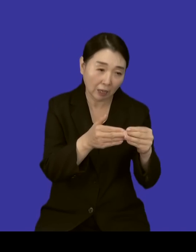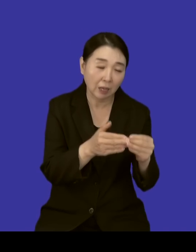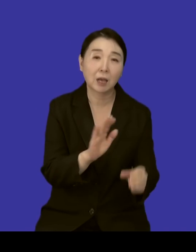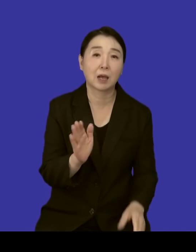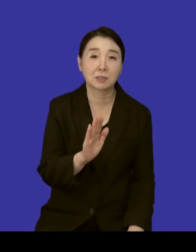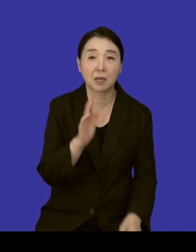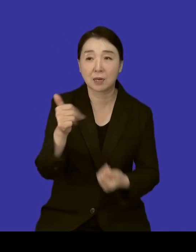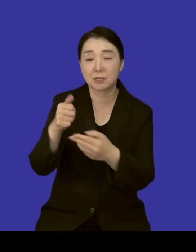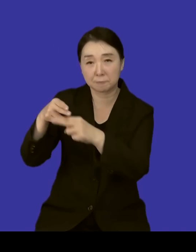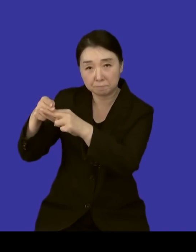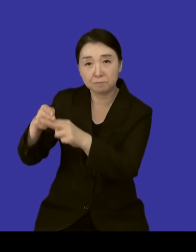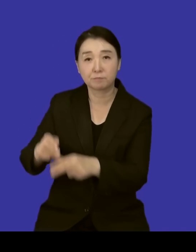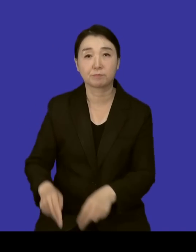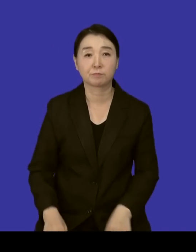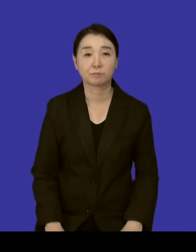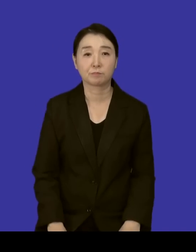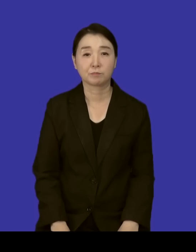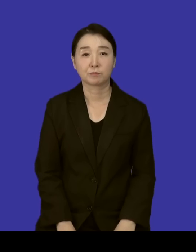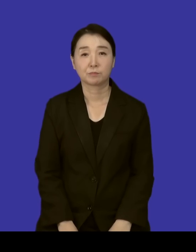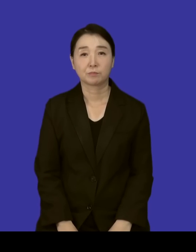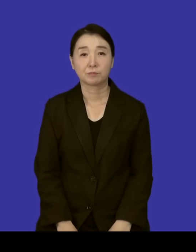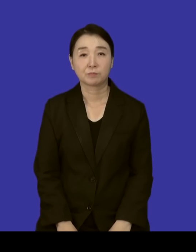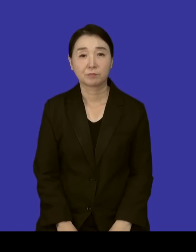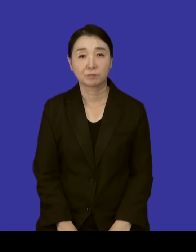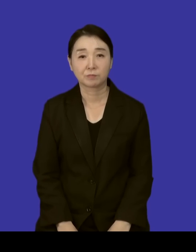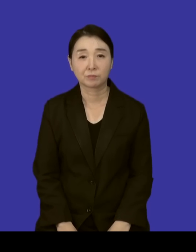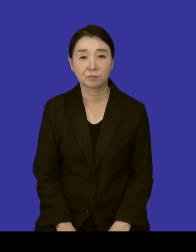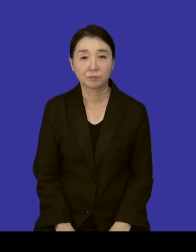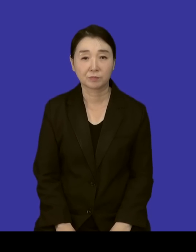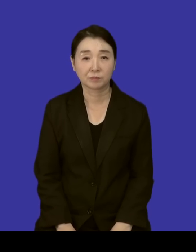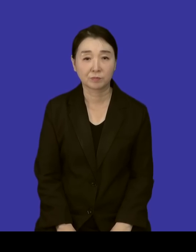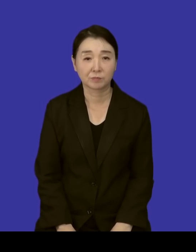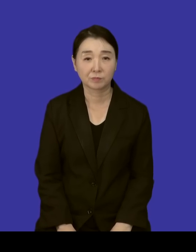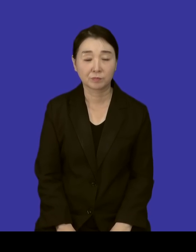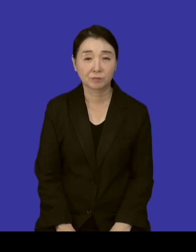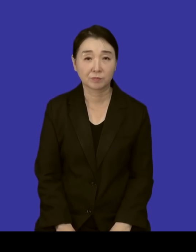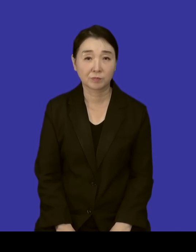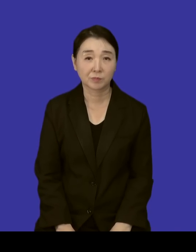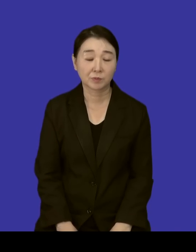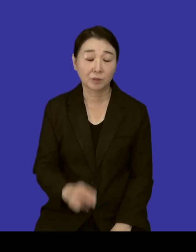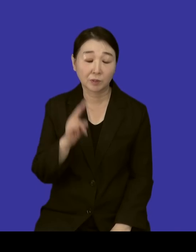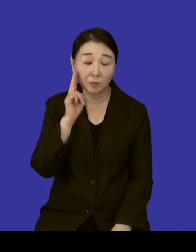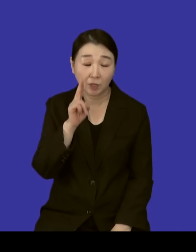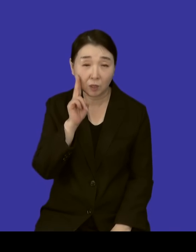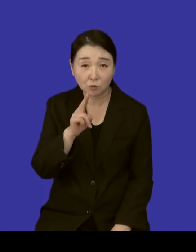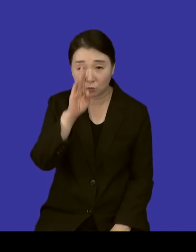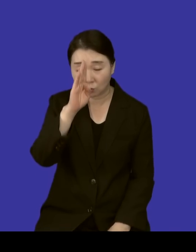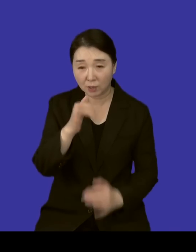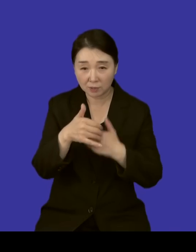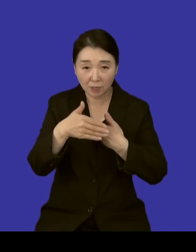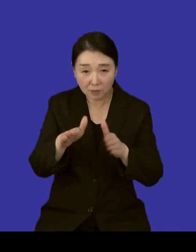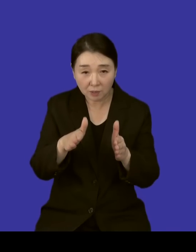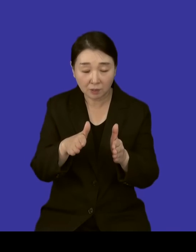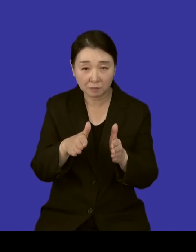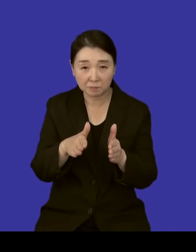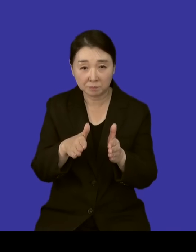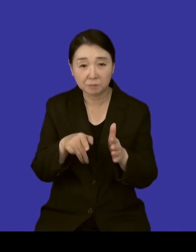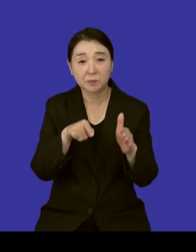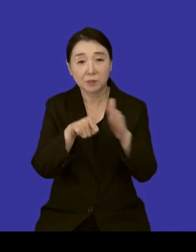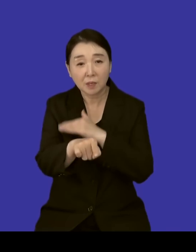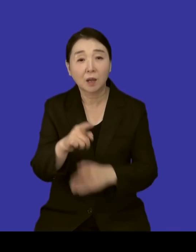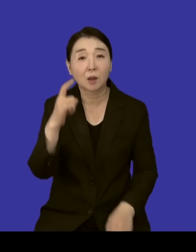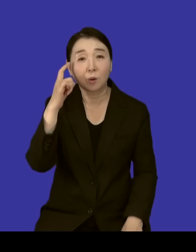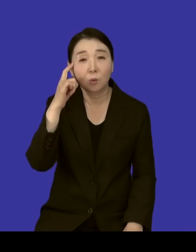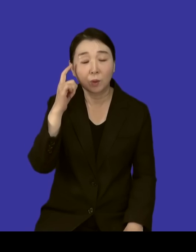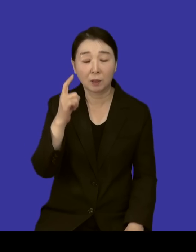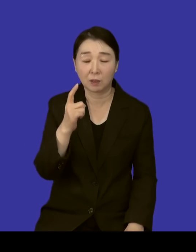있는 거예요. 예. 그래서 제가 이제 막 중환자실에 달려 들어가서 산소호흡기 수혈 꼭